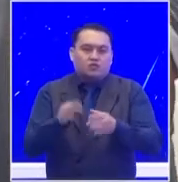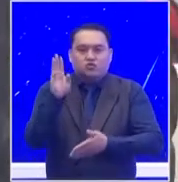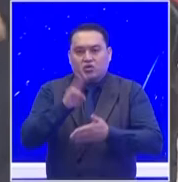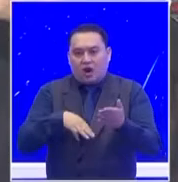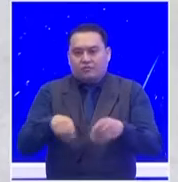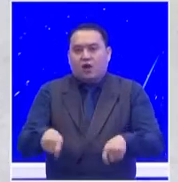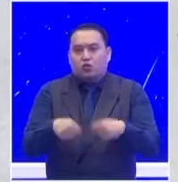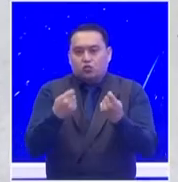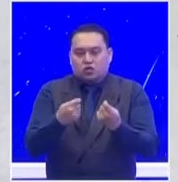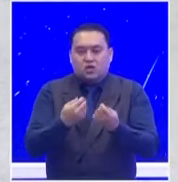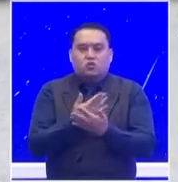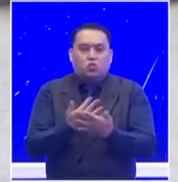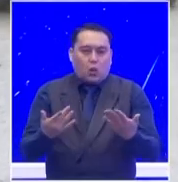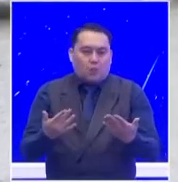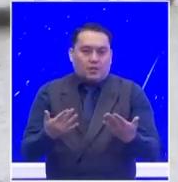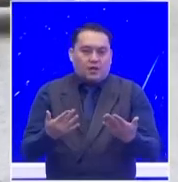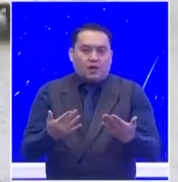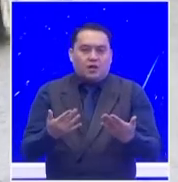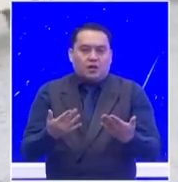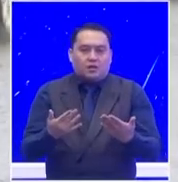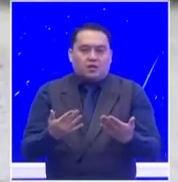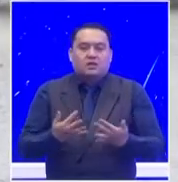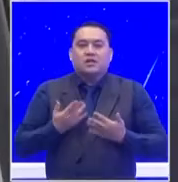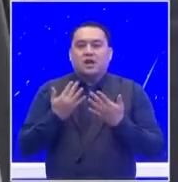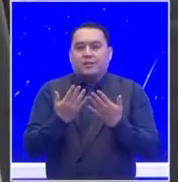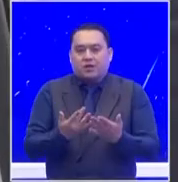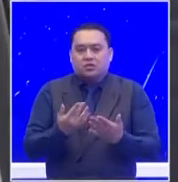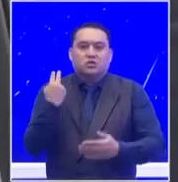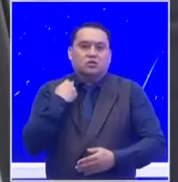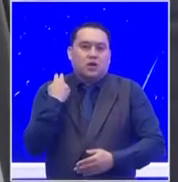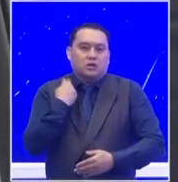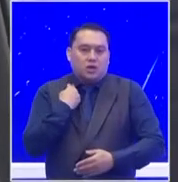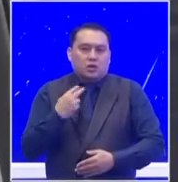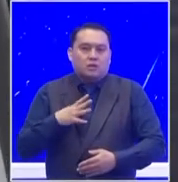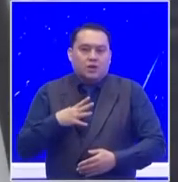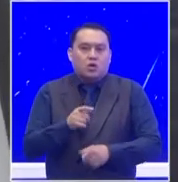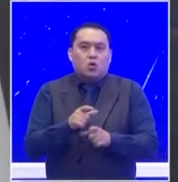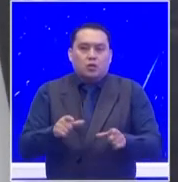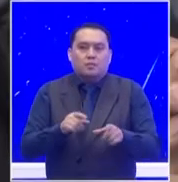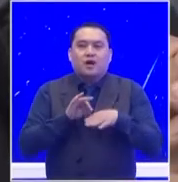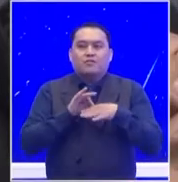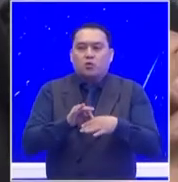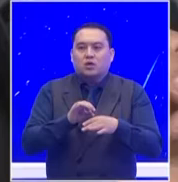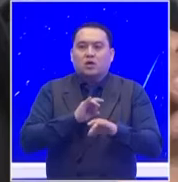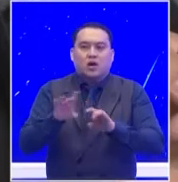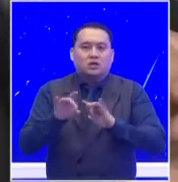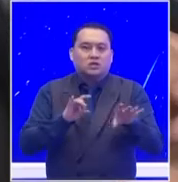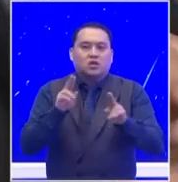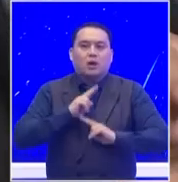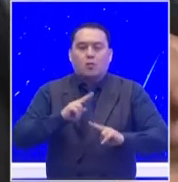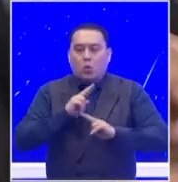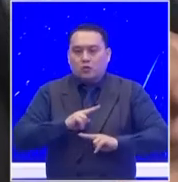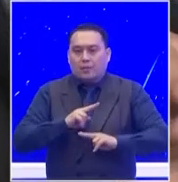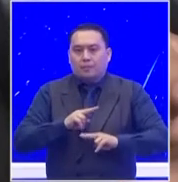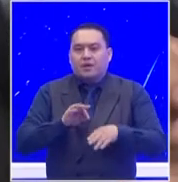за нарушение ПДД и другое. Помимо истребования задолженности, с гражданами ведется также разъяснительная работа. За